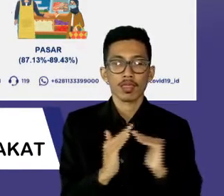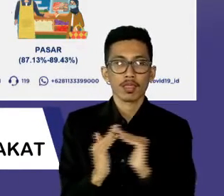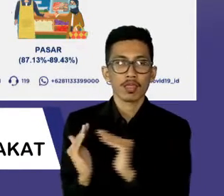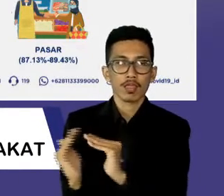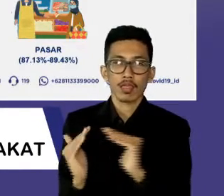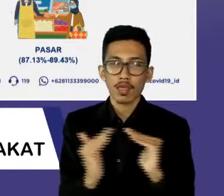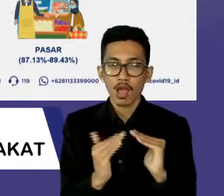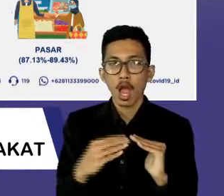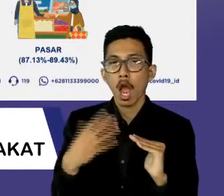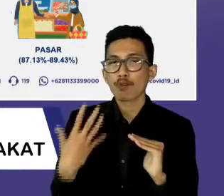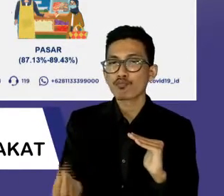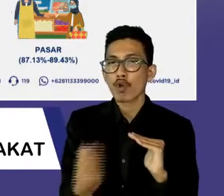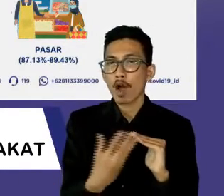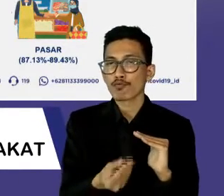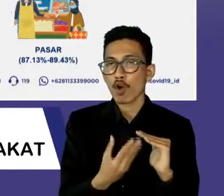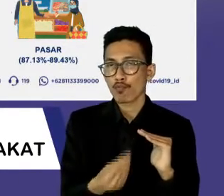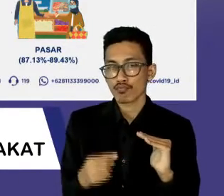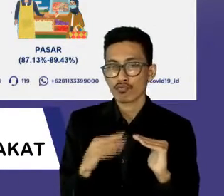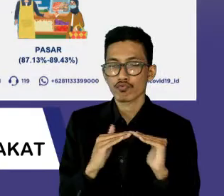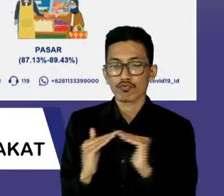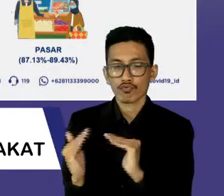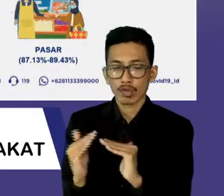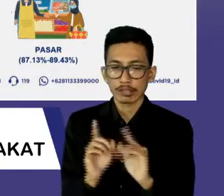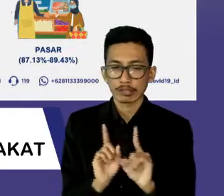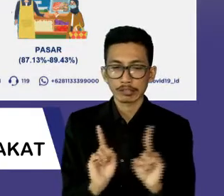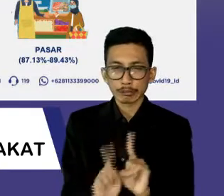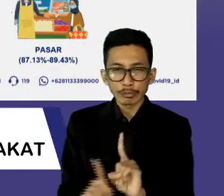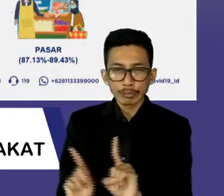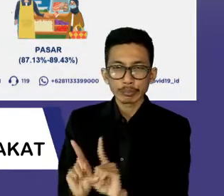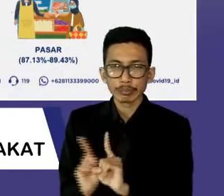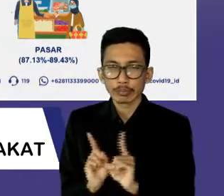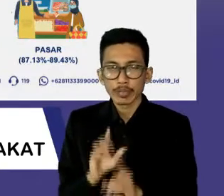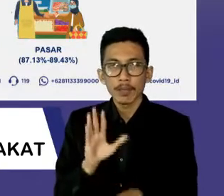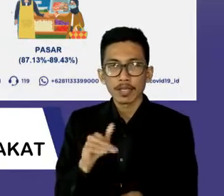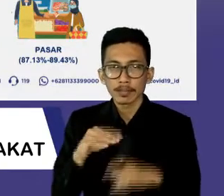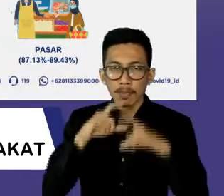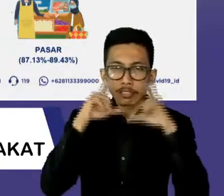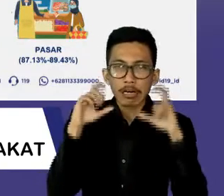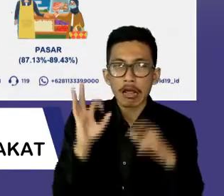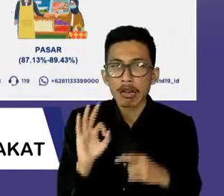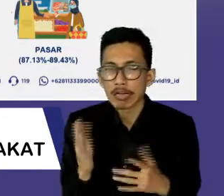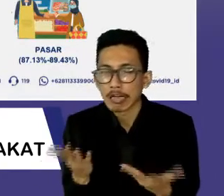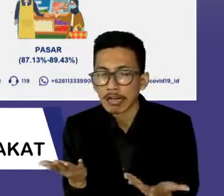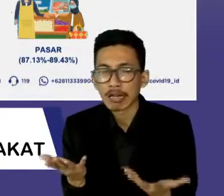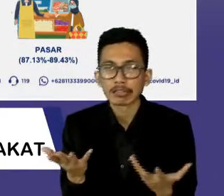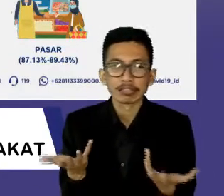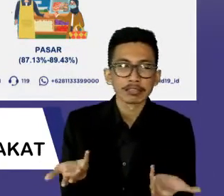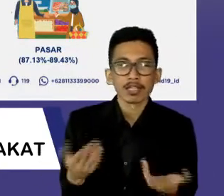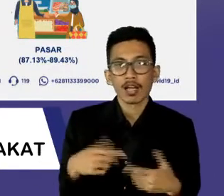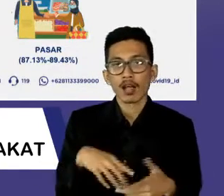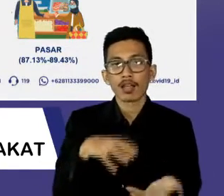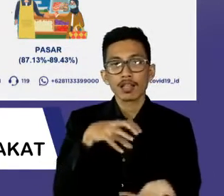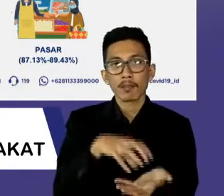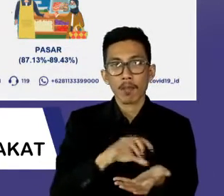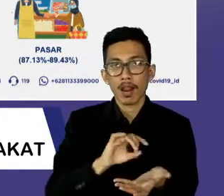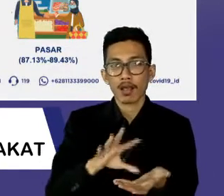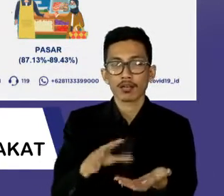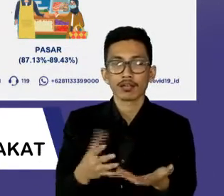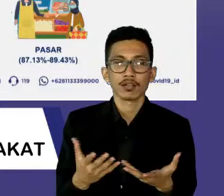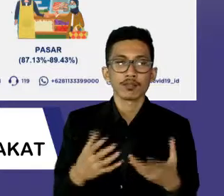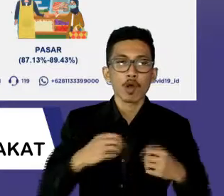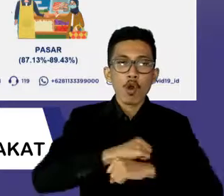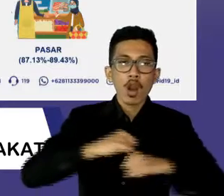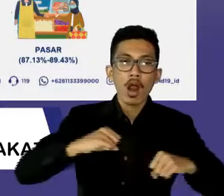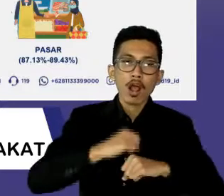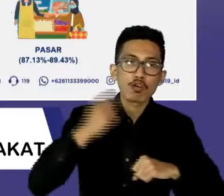ini masih terlihat kepatuhan menggunakan masker dan jaga jaraknya masih rendah. Yang ketiga, tempat olahraga publik, dan yang keempat adalah pasar.